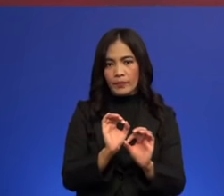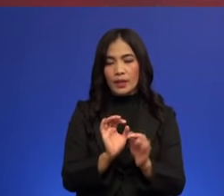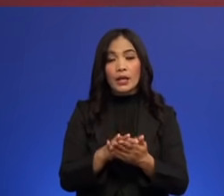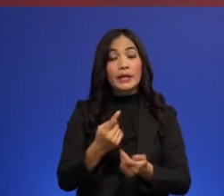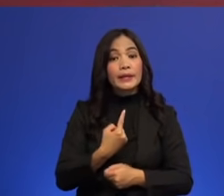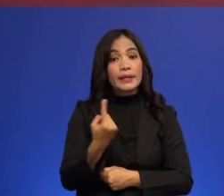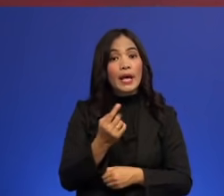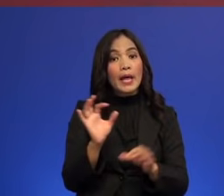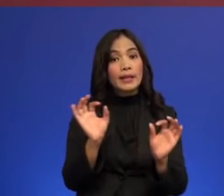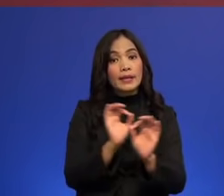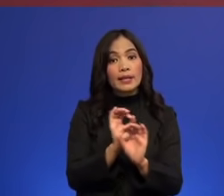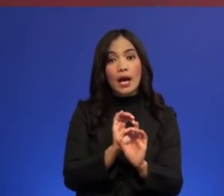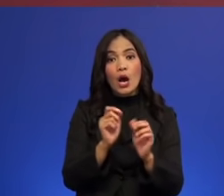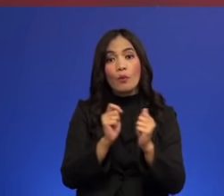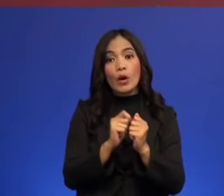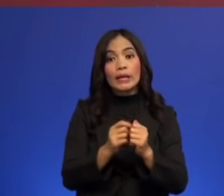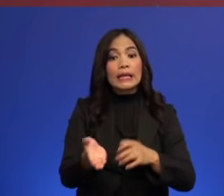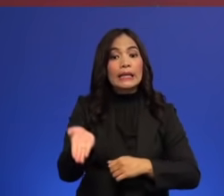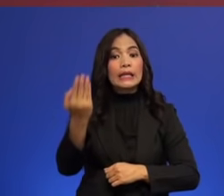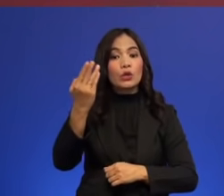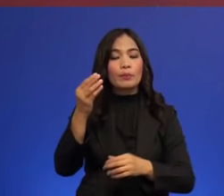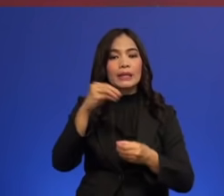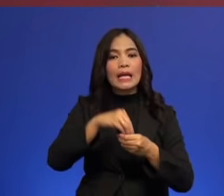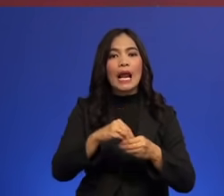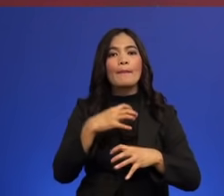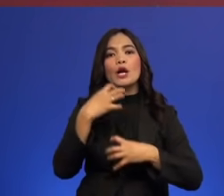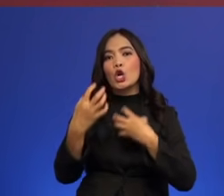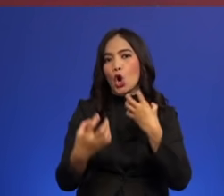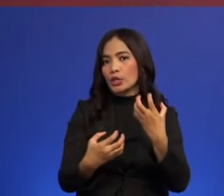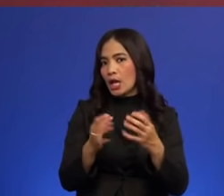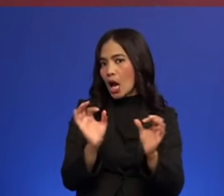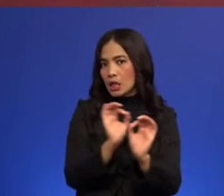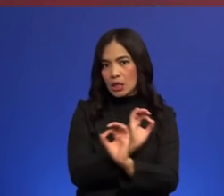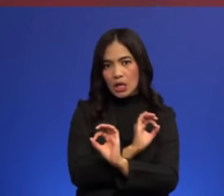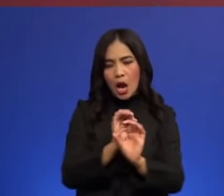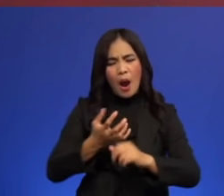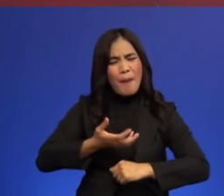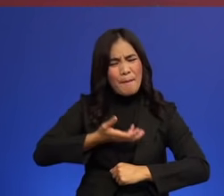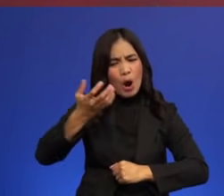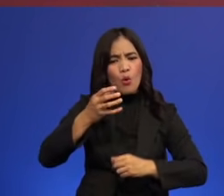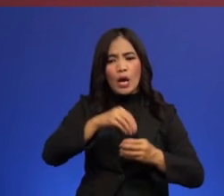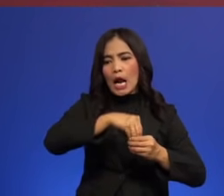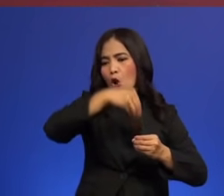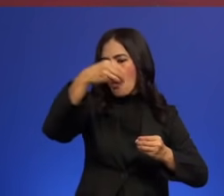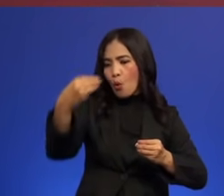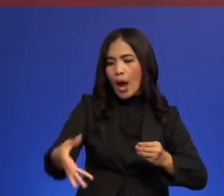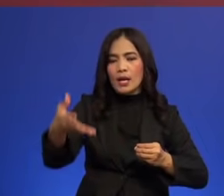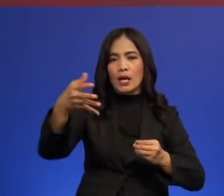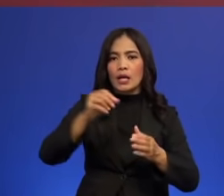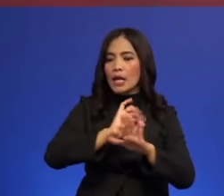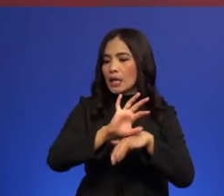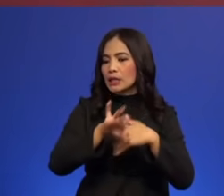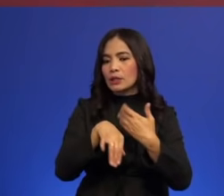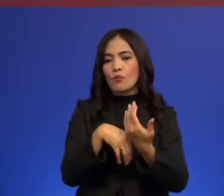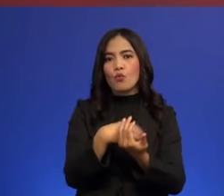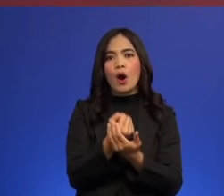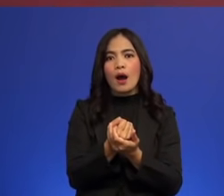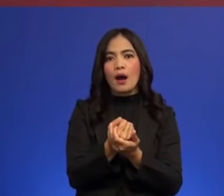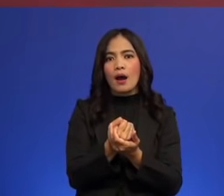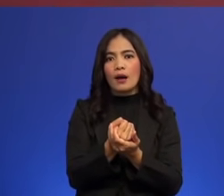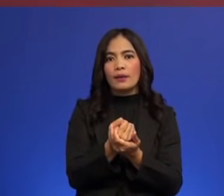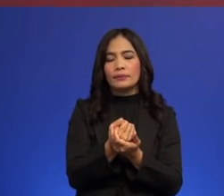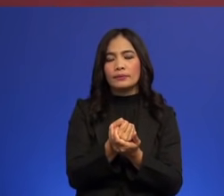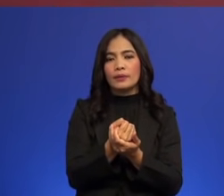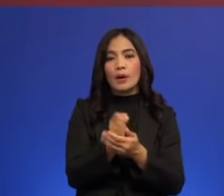akan hidup di dalam dosa. Kita mau keluar dari setiap